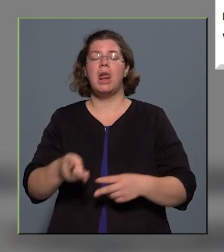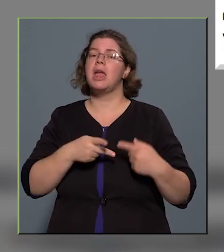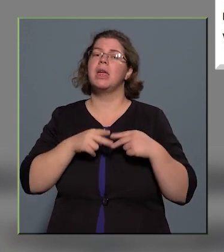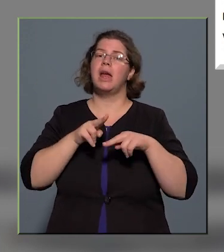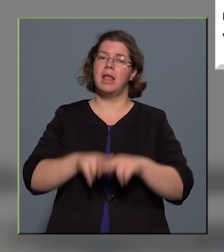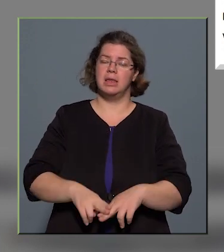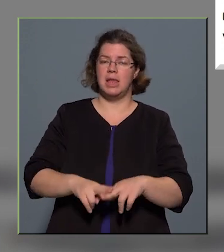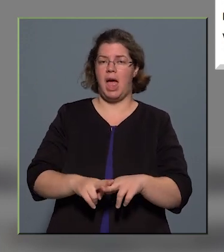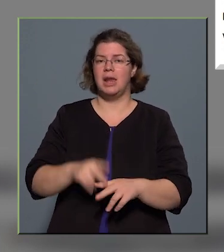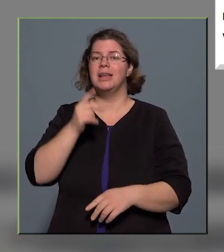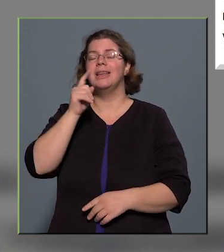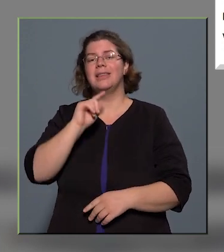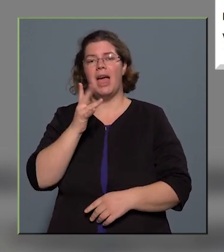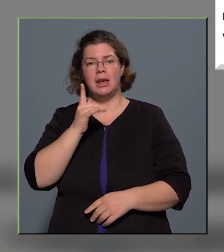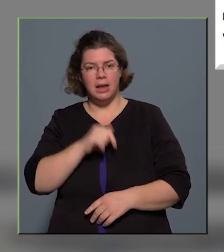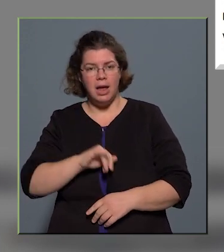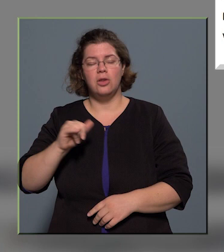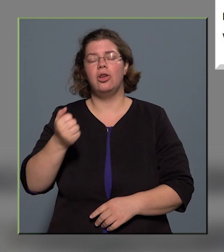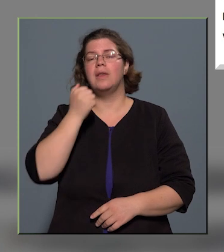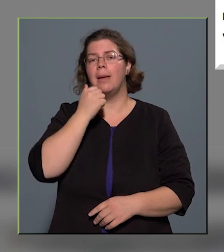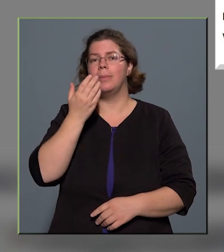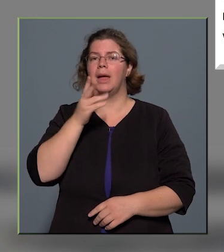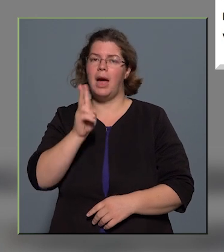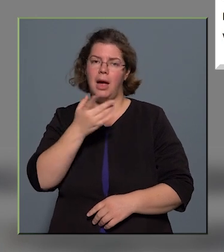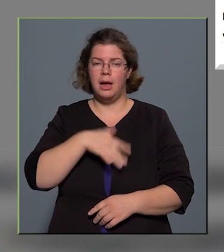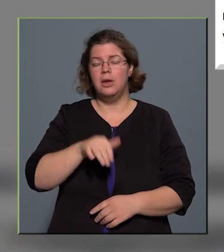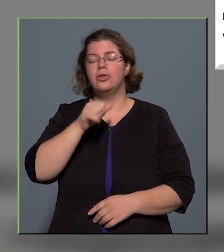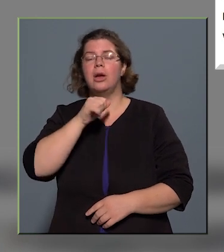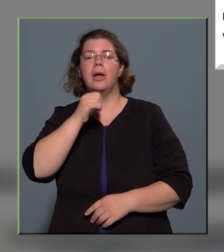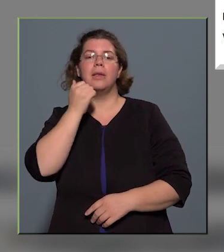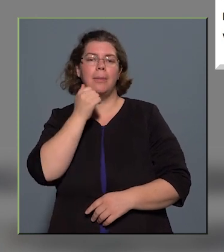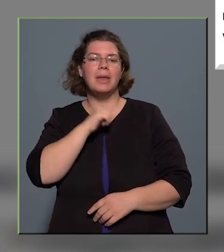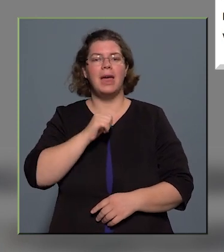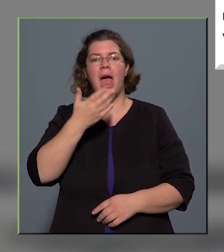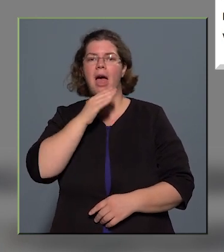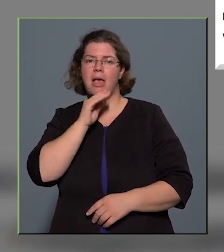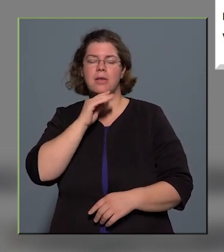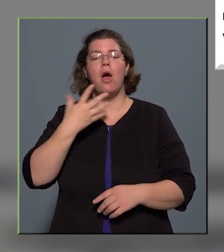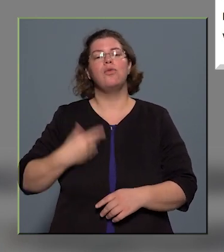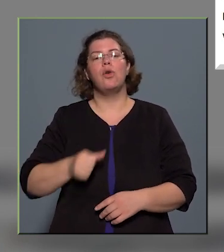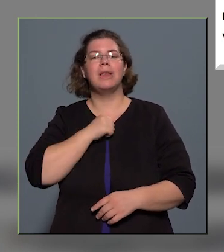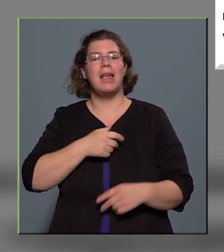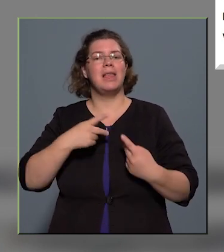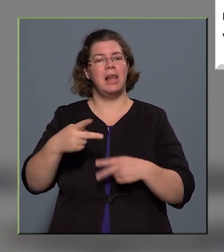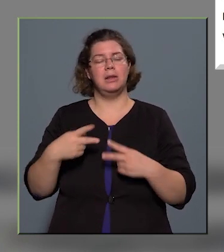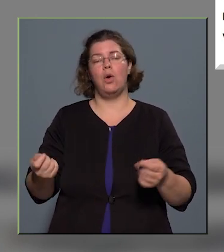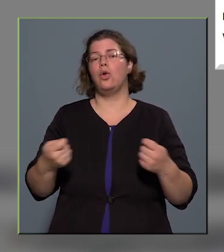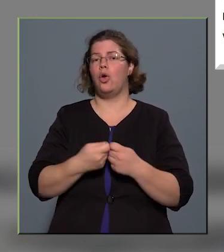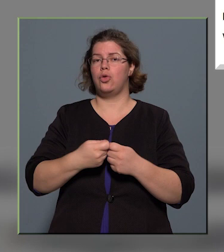ZRT, valamint az MEKH és az FGS Földgázszállító ZRT közös kiadványai a